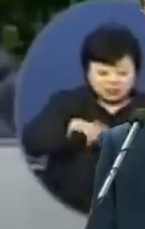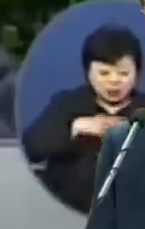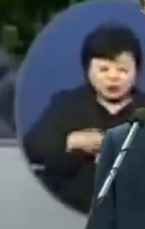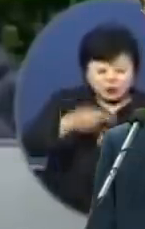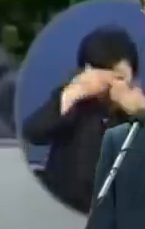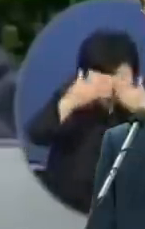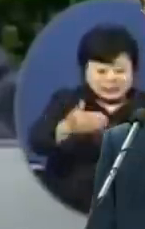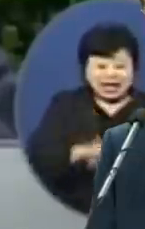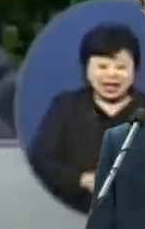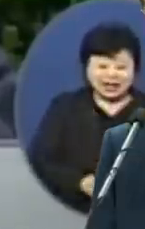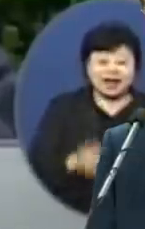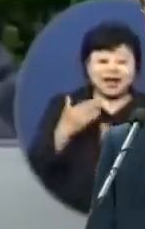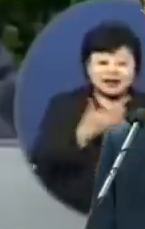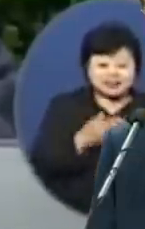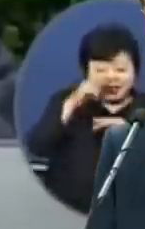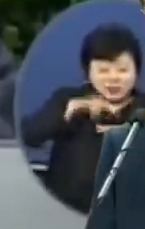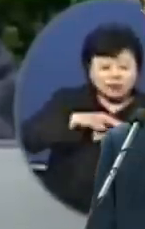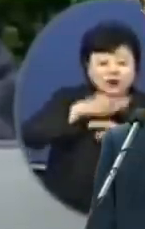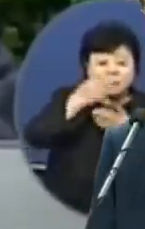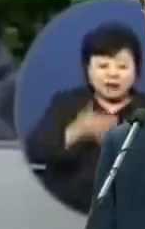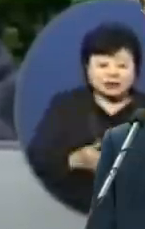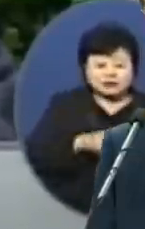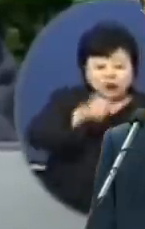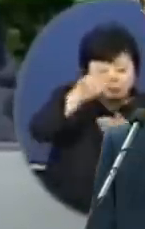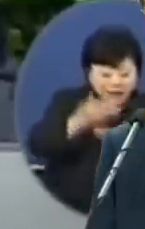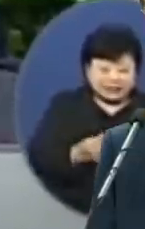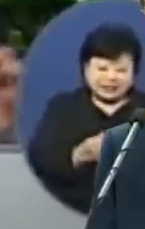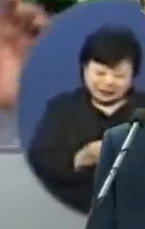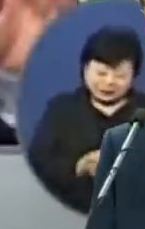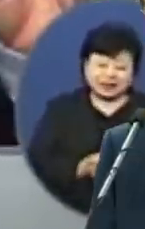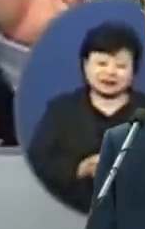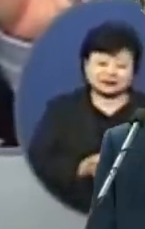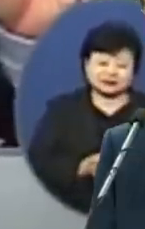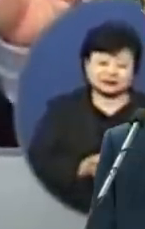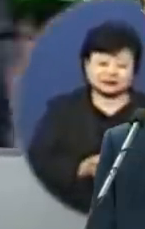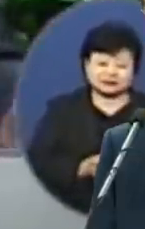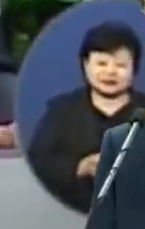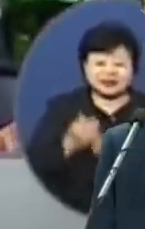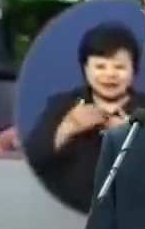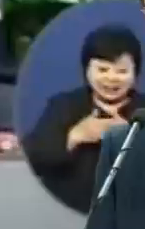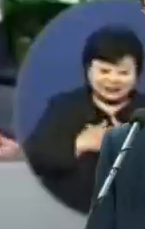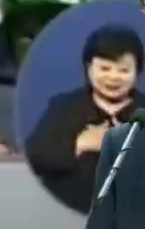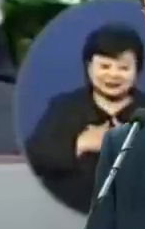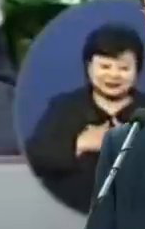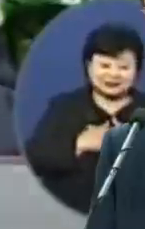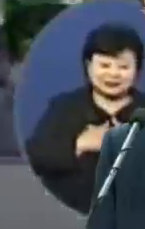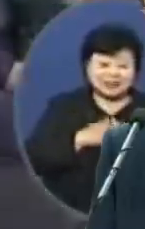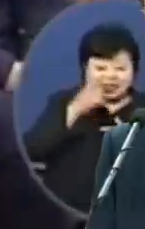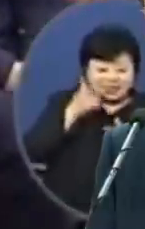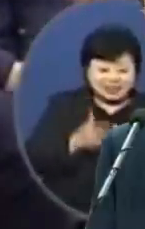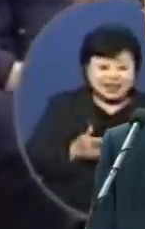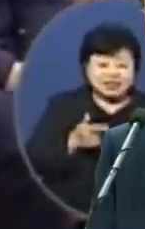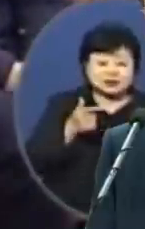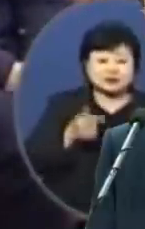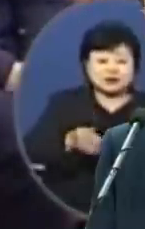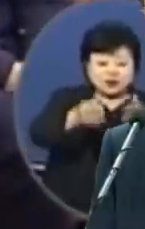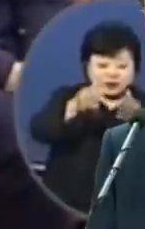공짜인 것입니다. 은혜의 선물을 받아서 구원받았으므로 여러분 한번 따라하시죠. 나는 예수님으로